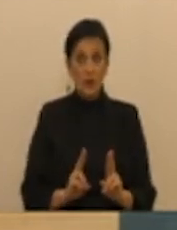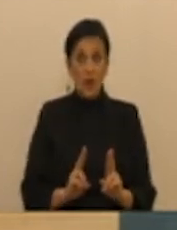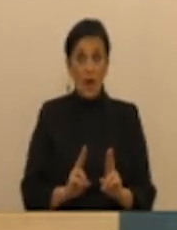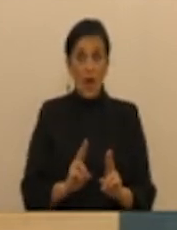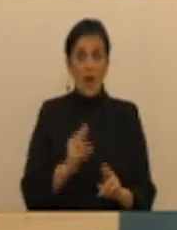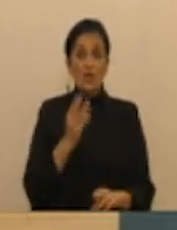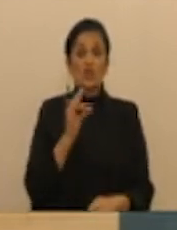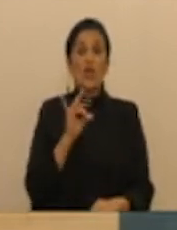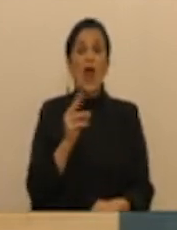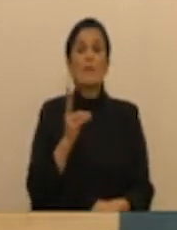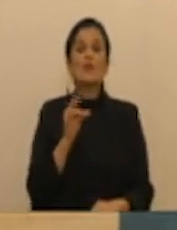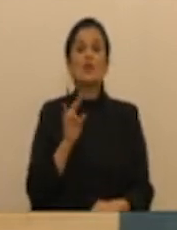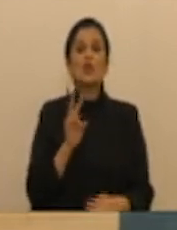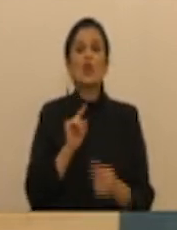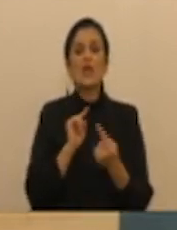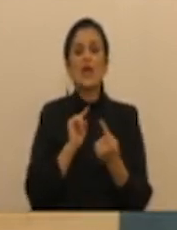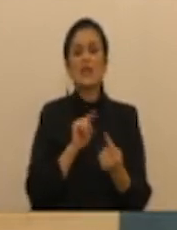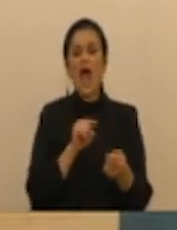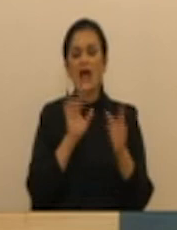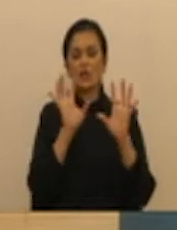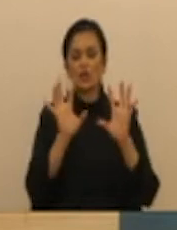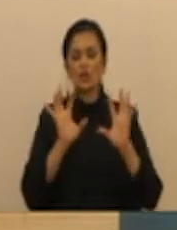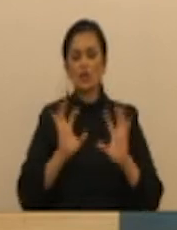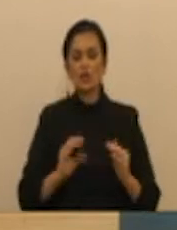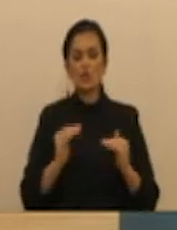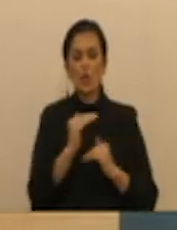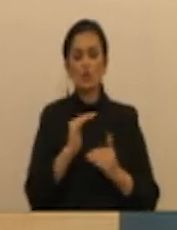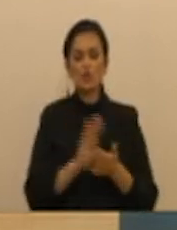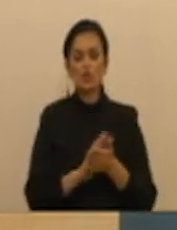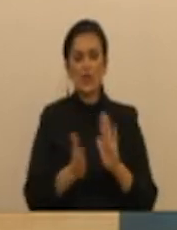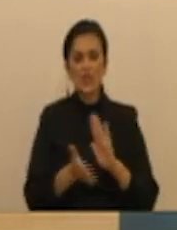შარლ მიშელის ანტიკონსტიტუციური შეთანხმება,